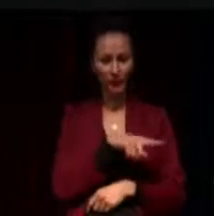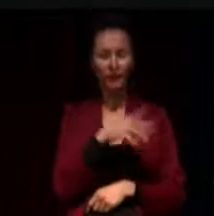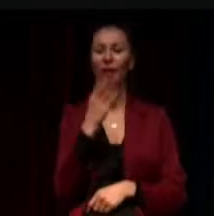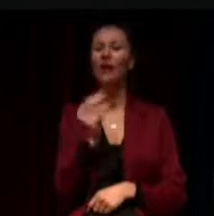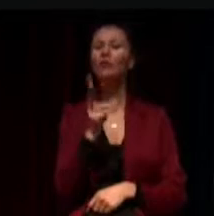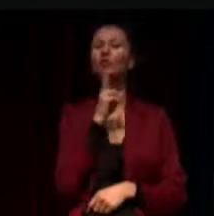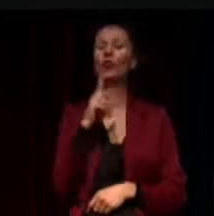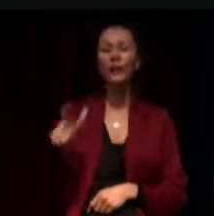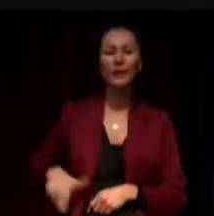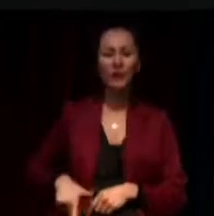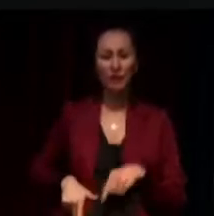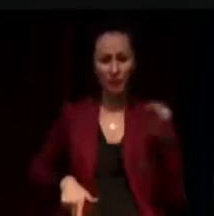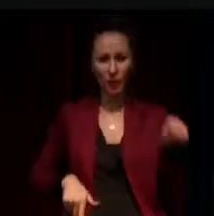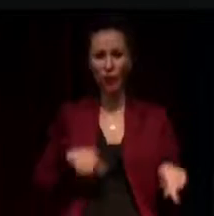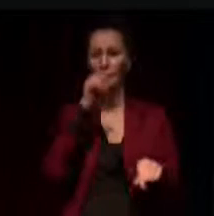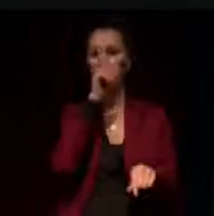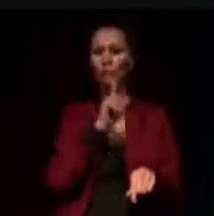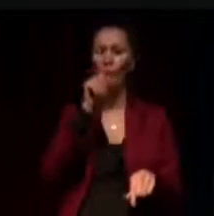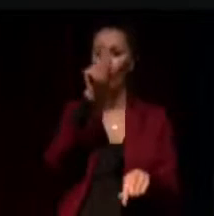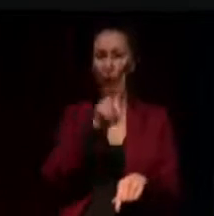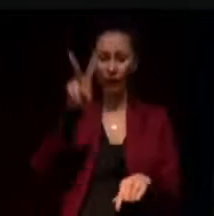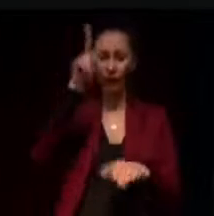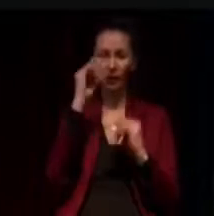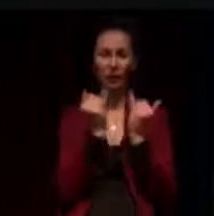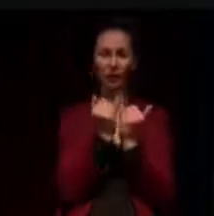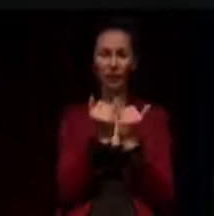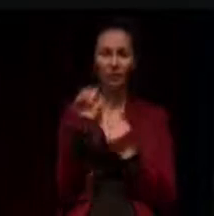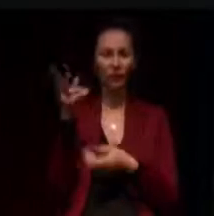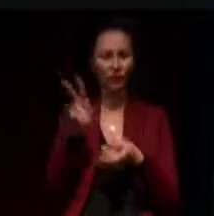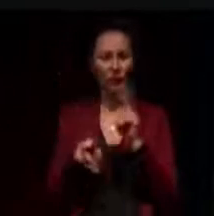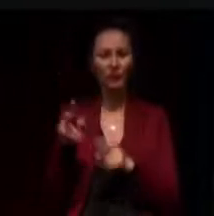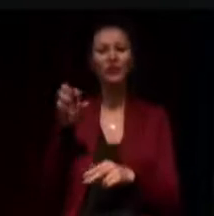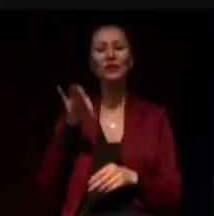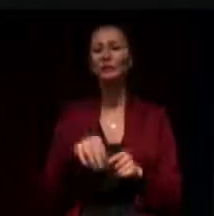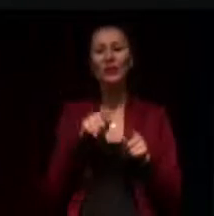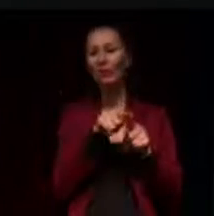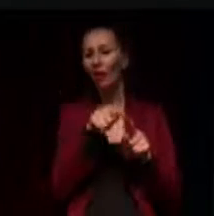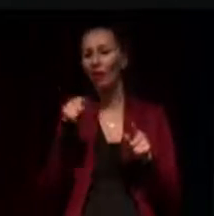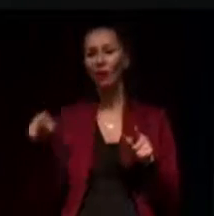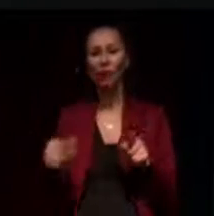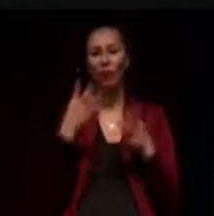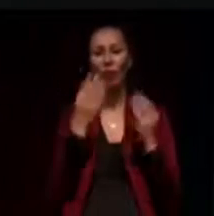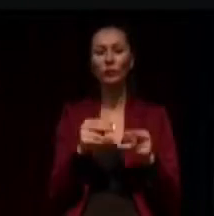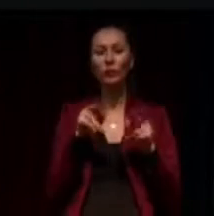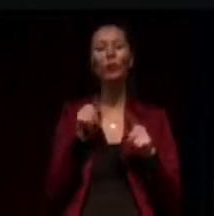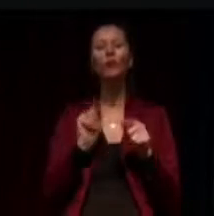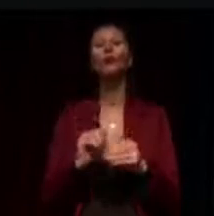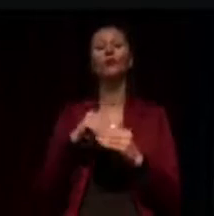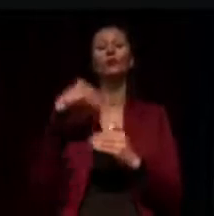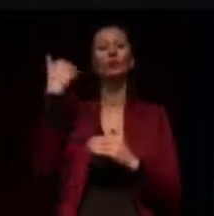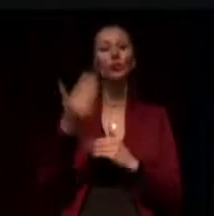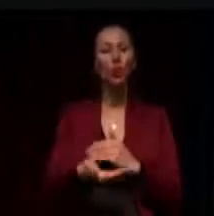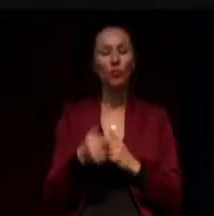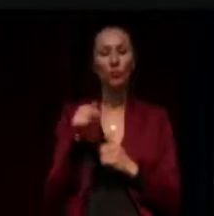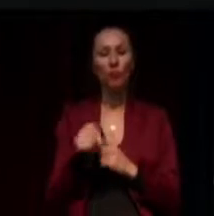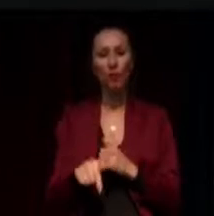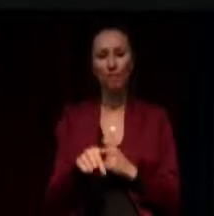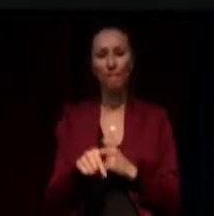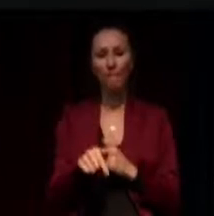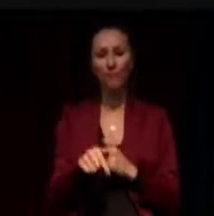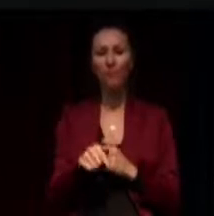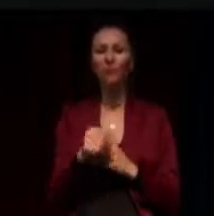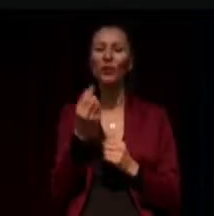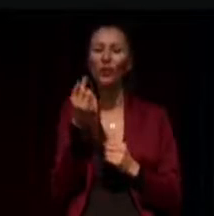En son İzmir depreminde 117 kardeşimizi kaybettik. Şimdiye kadar olduğu gibi bundan sonra da